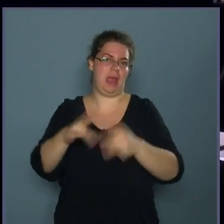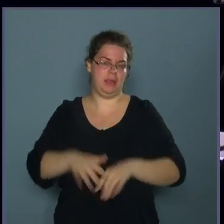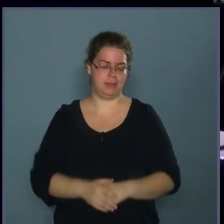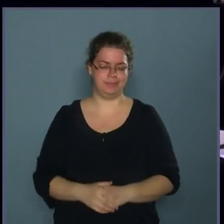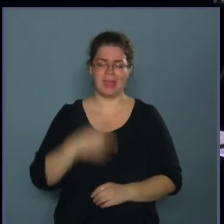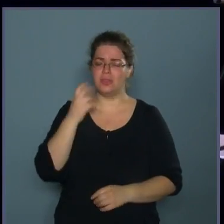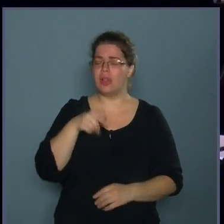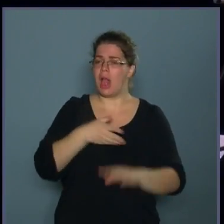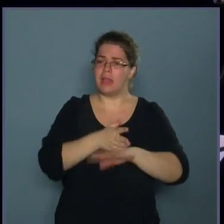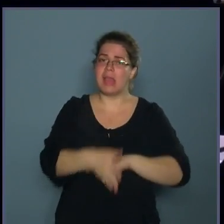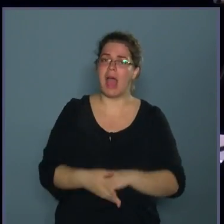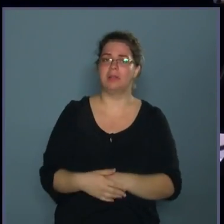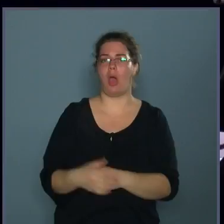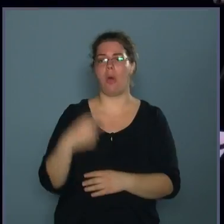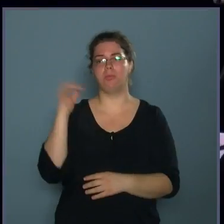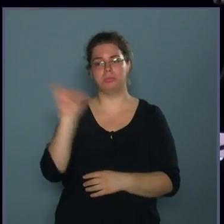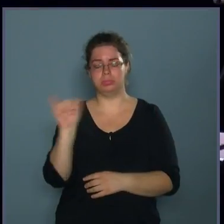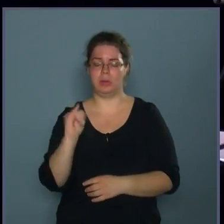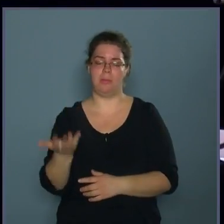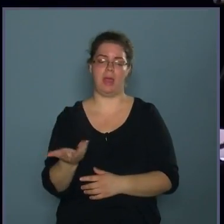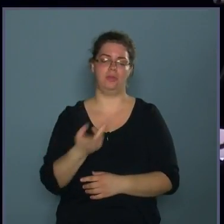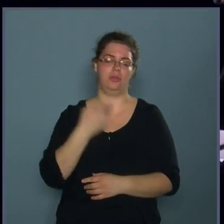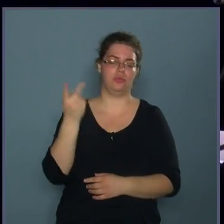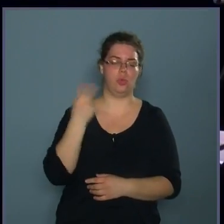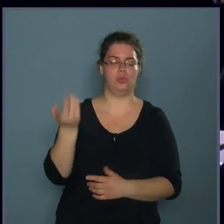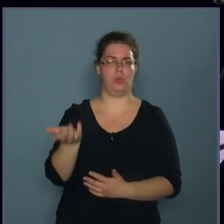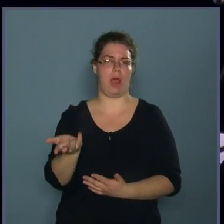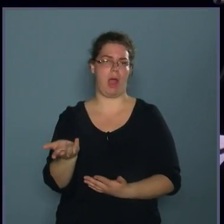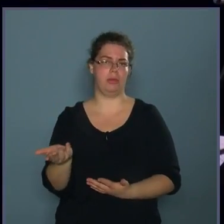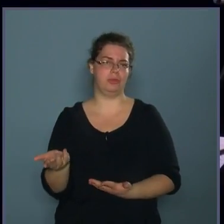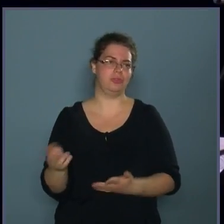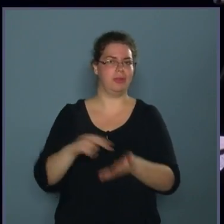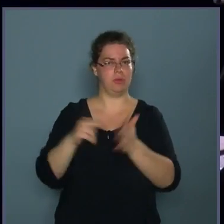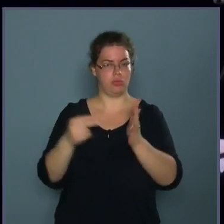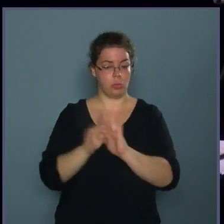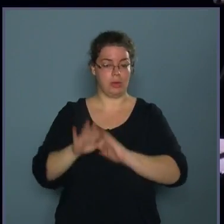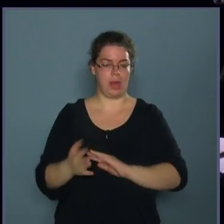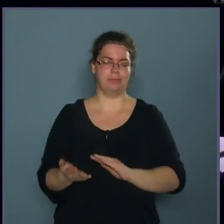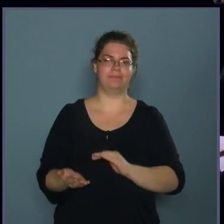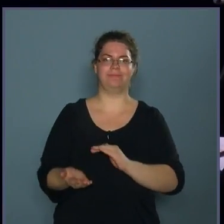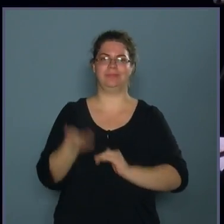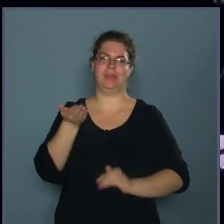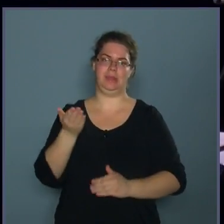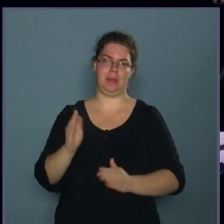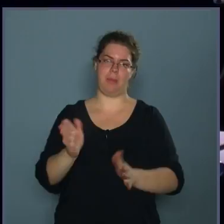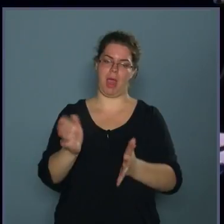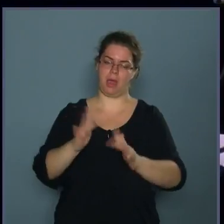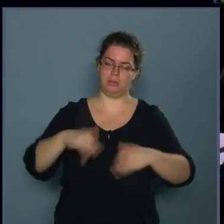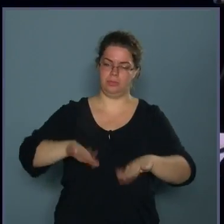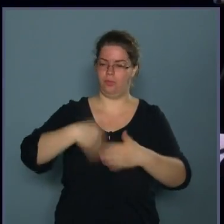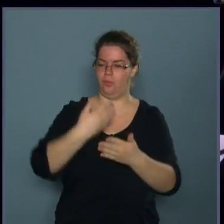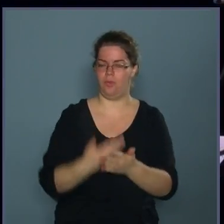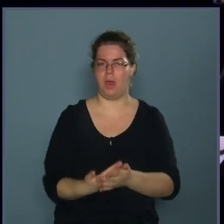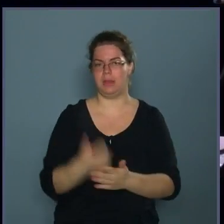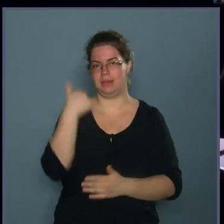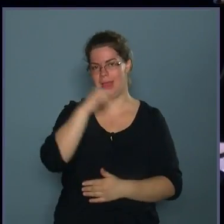Csili ezáltal Budapest és az ország kulturális infrastruktúrájának jelentős emblémájává vált a 100